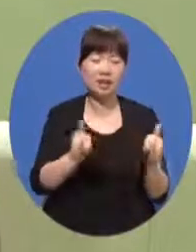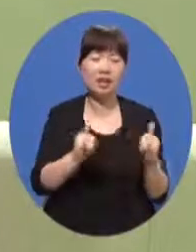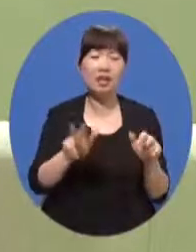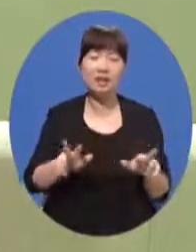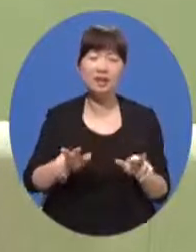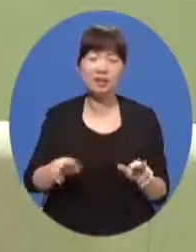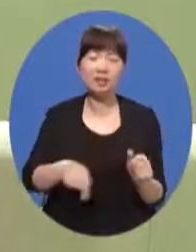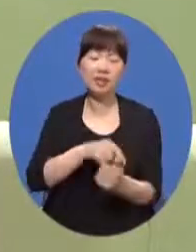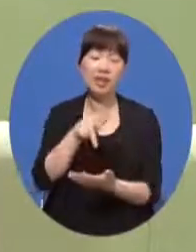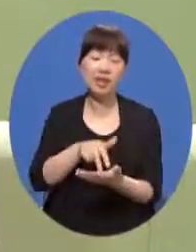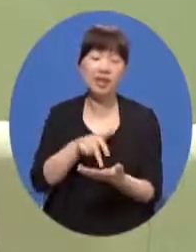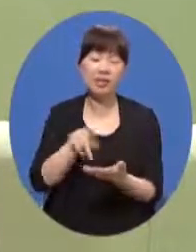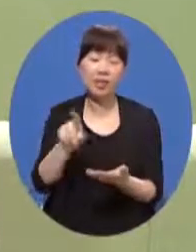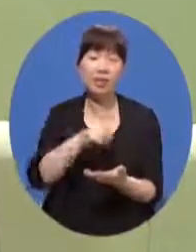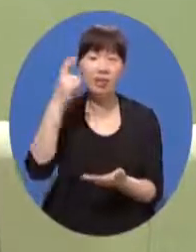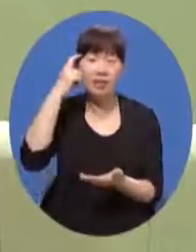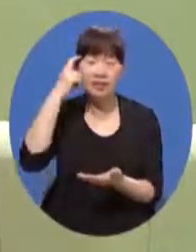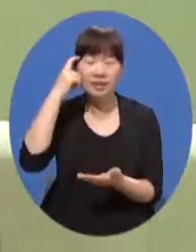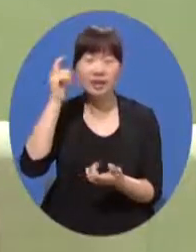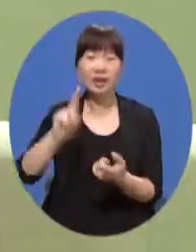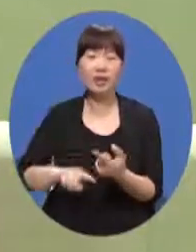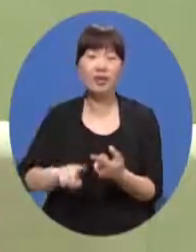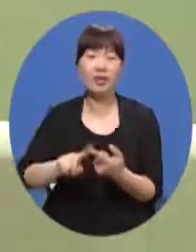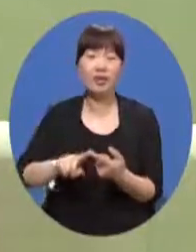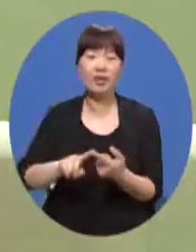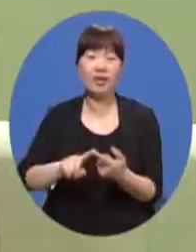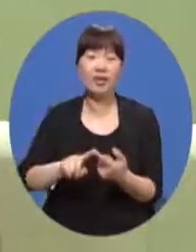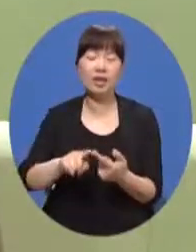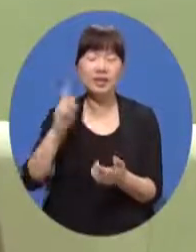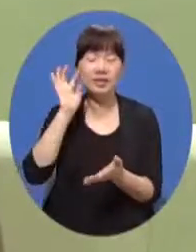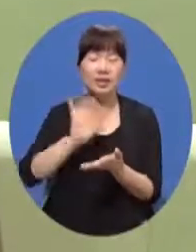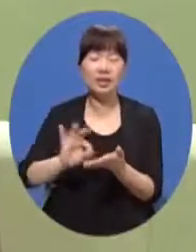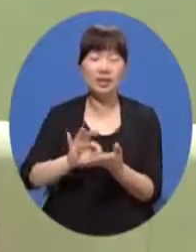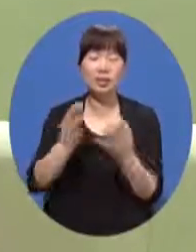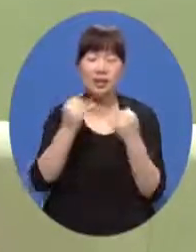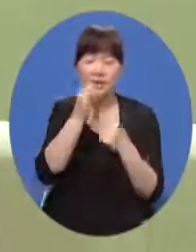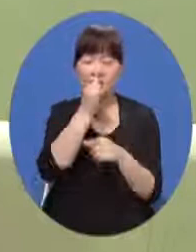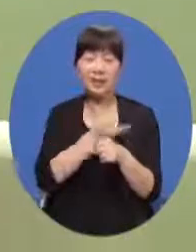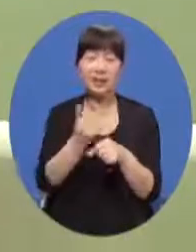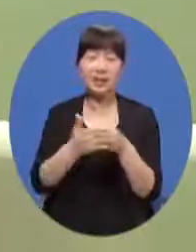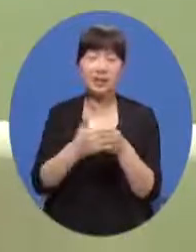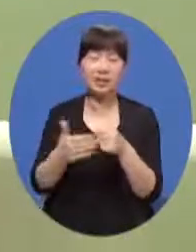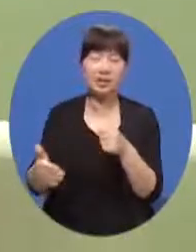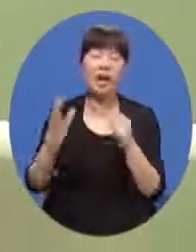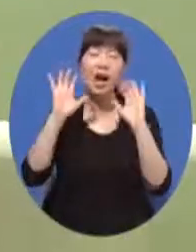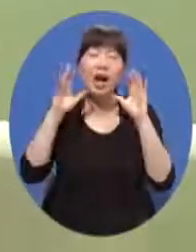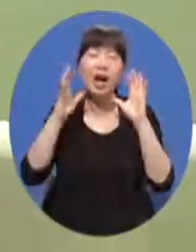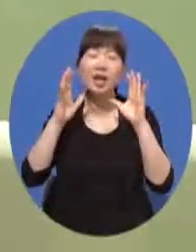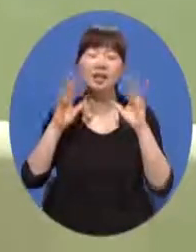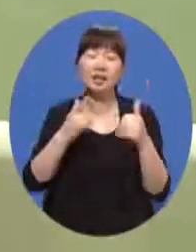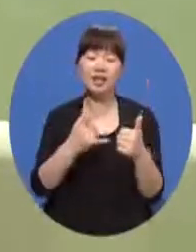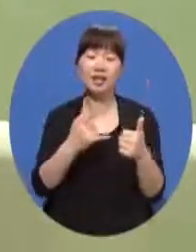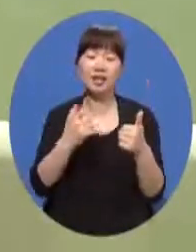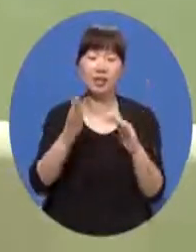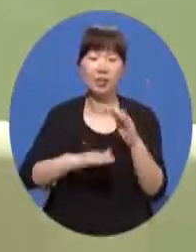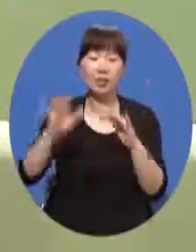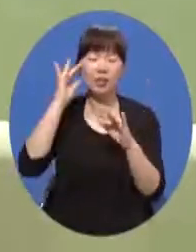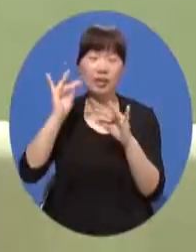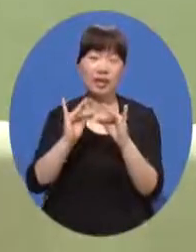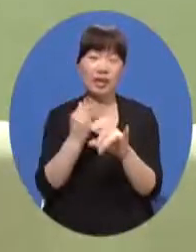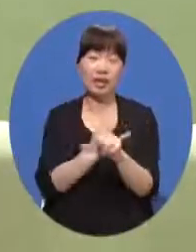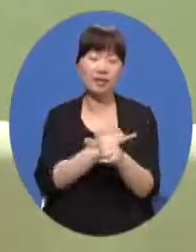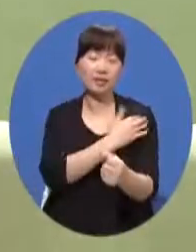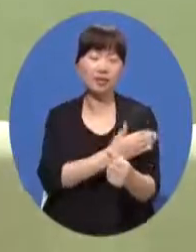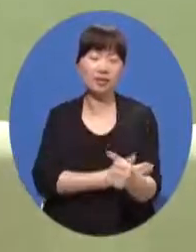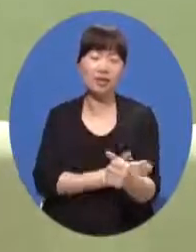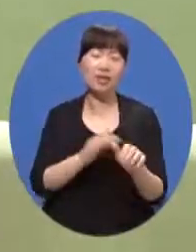지금 상태가 어떤지 이러한 거에 신경을 많이 쓰다 보니까 아이 에게 공감하는 그러한